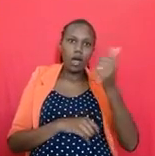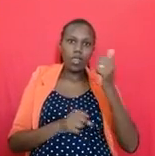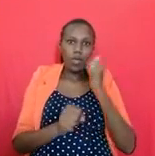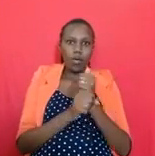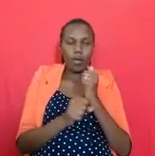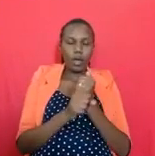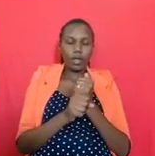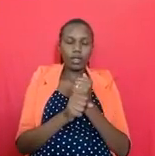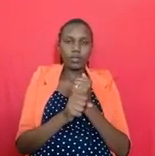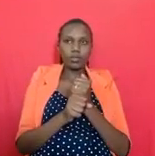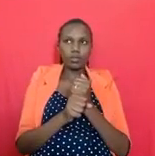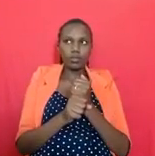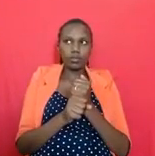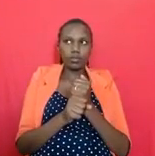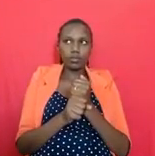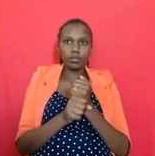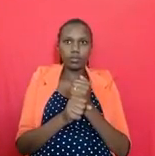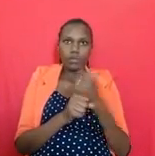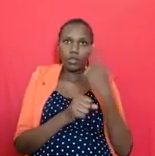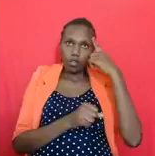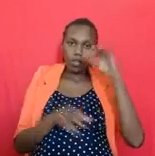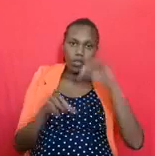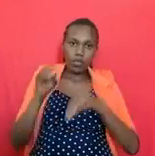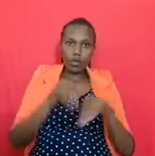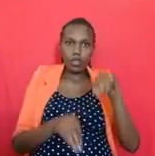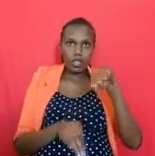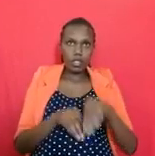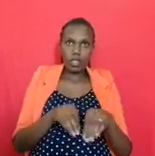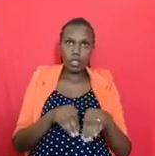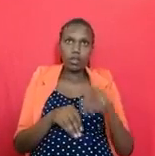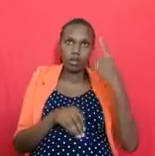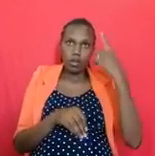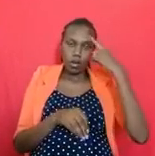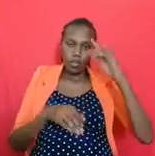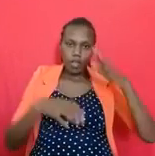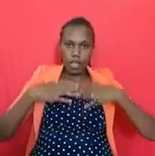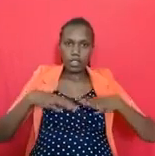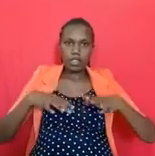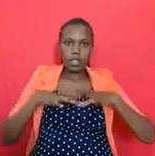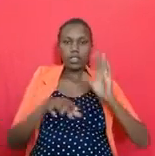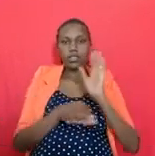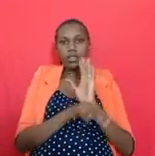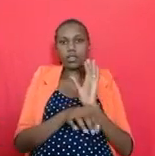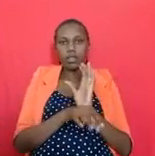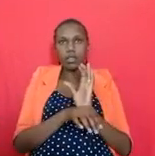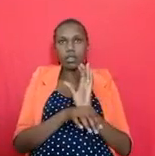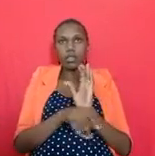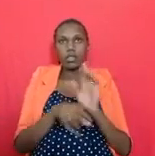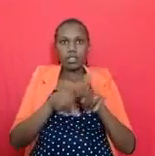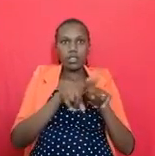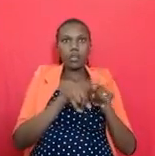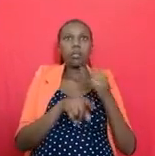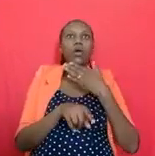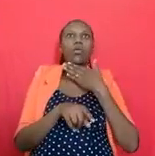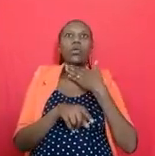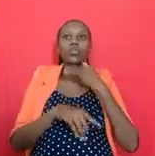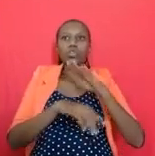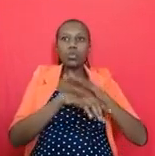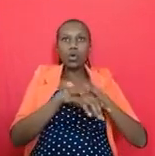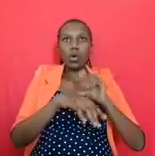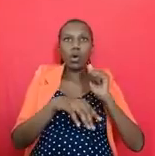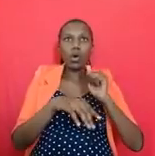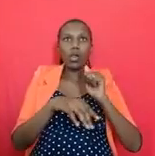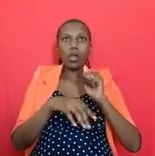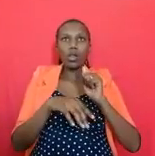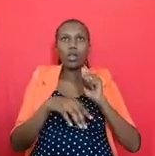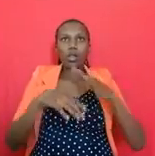itu wa githurano gia athuri a kanitha. Na ningwenda gwita athuri a kanitha